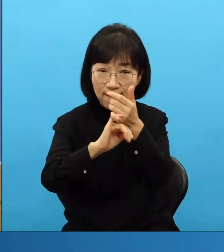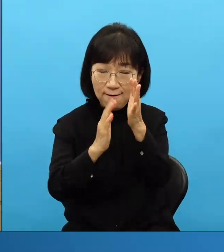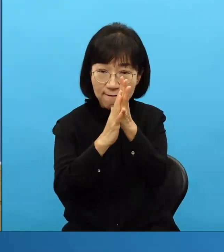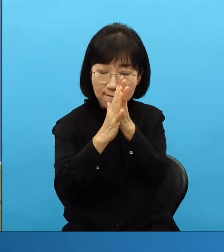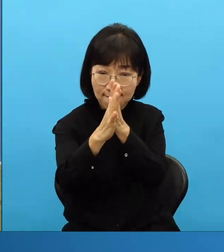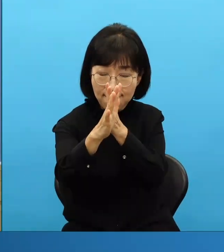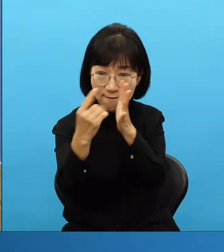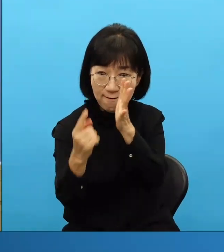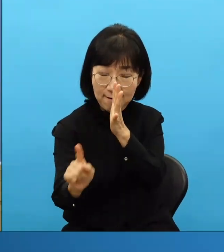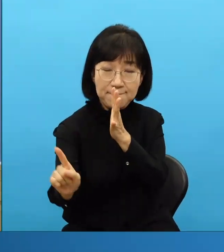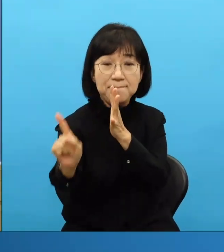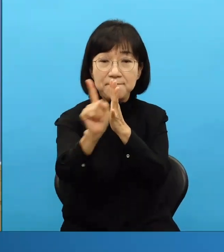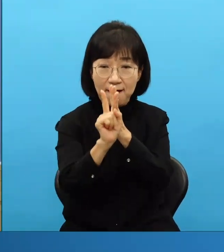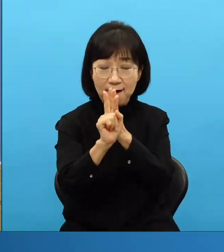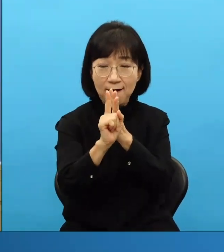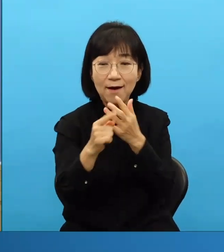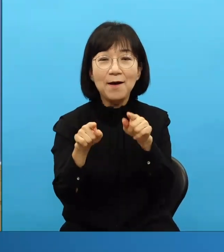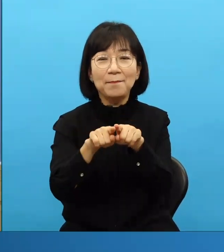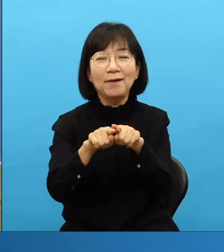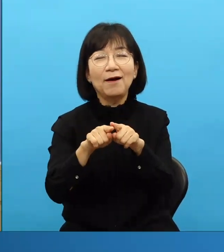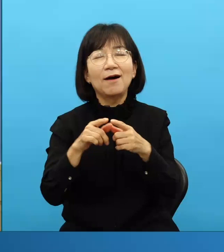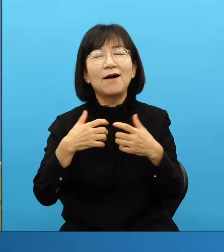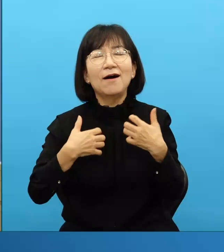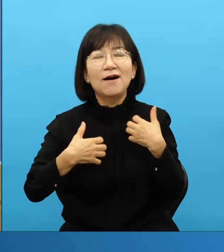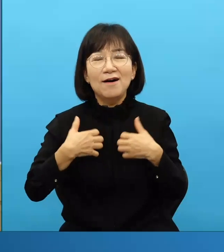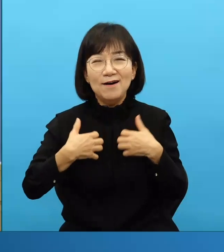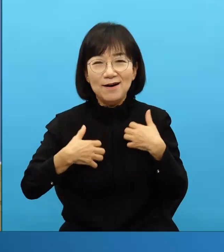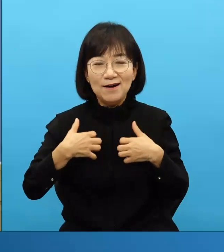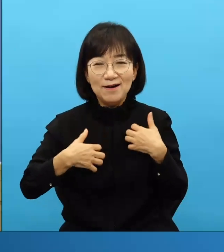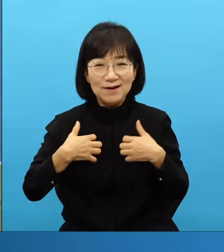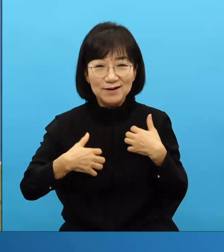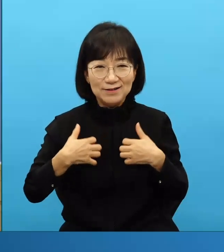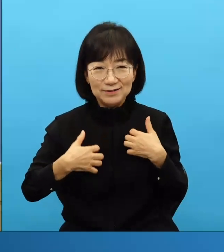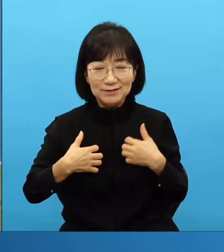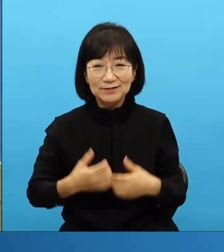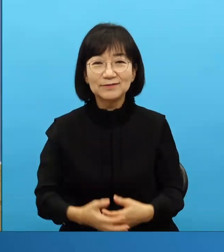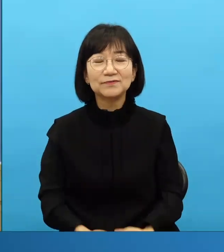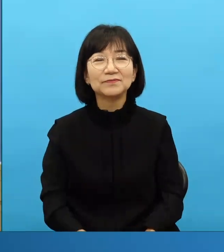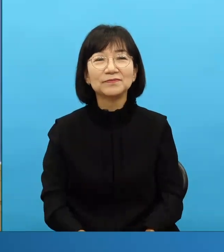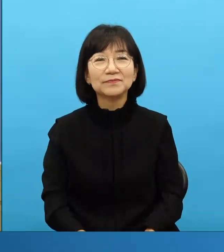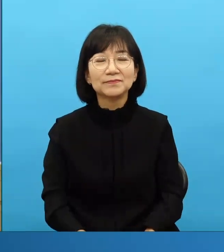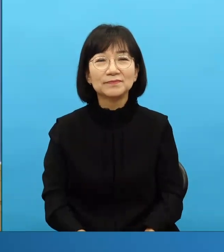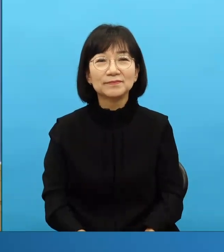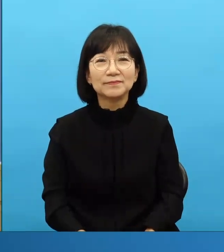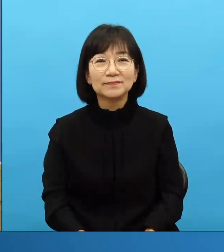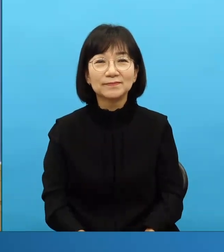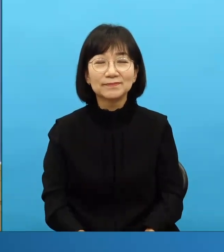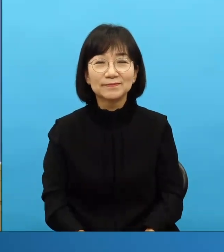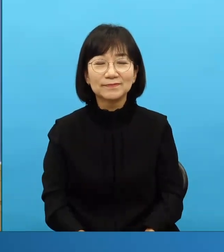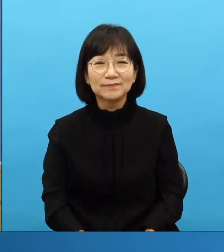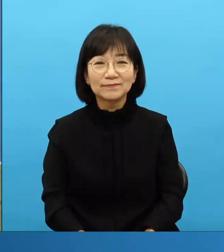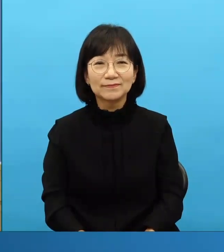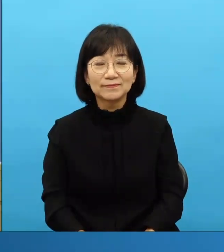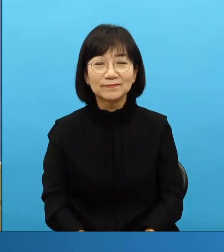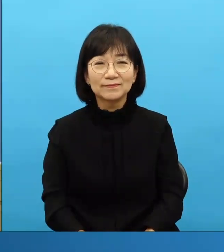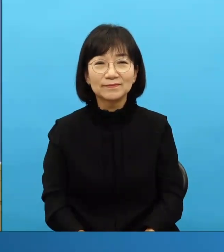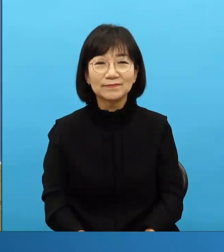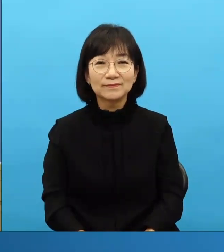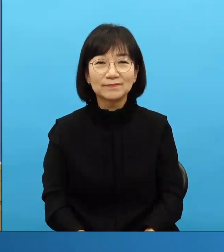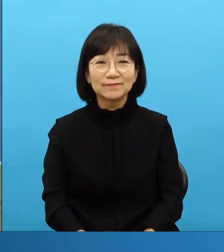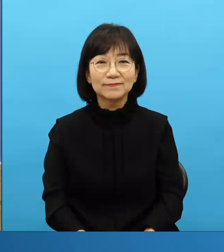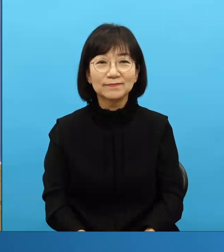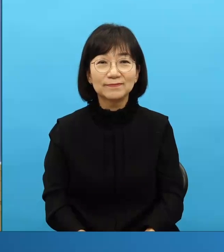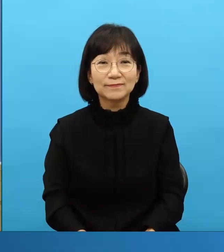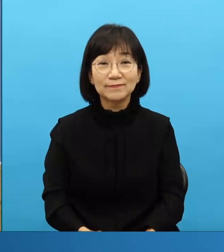자가 얻는 기쁨이에요. And so although you may be weak, it is the joy that you find finding as you stand in the line of this covenant. 이